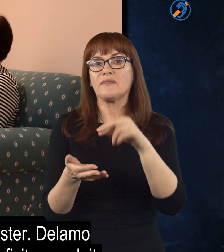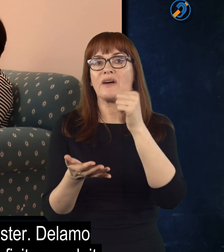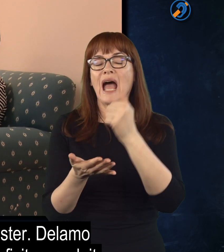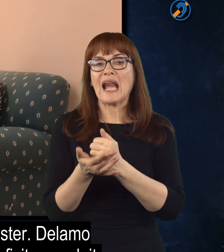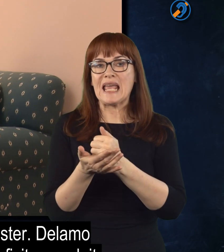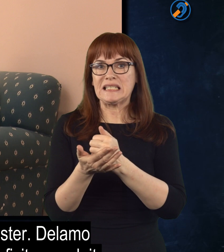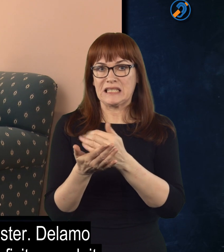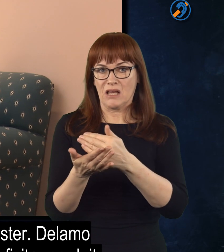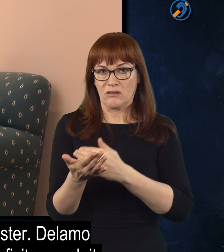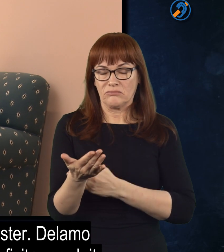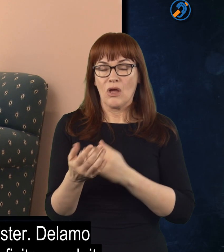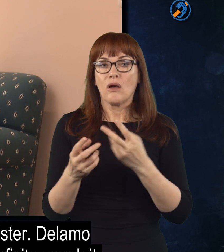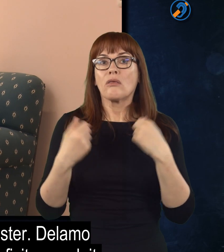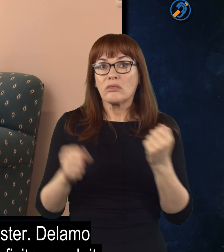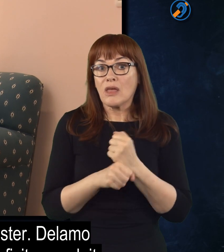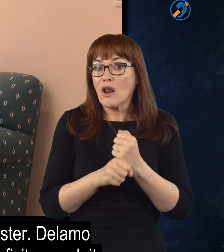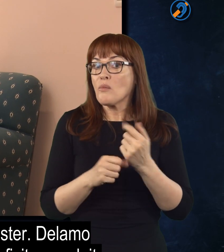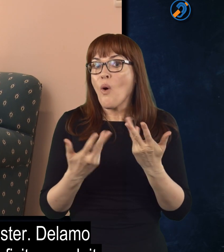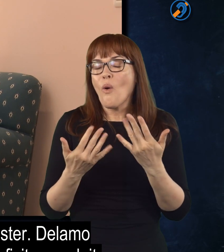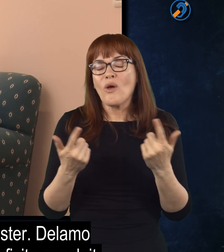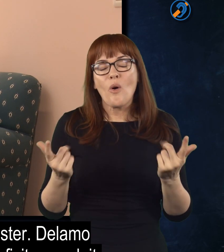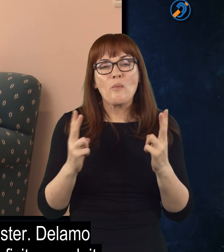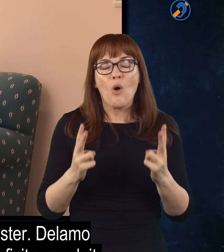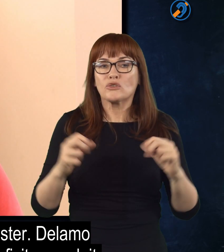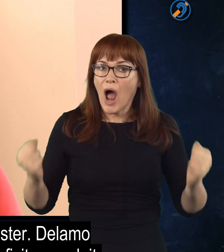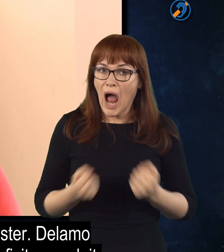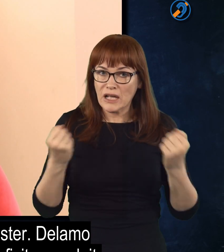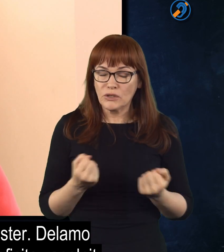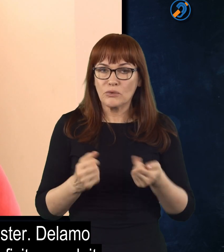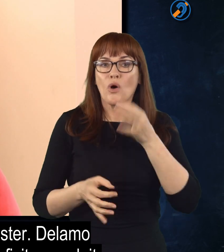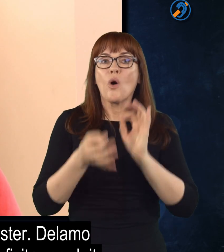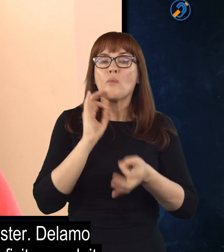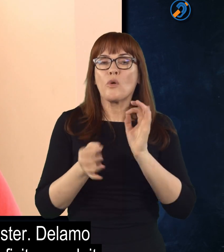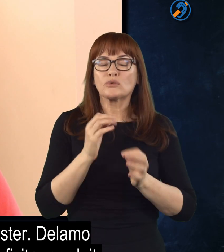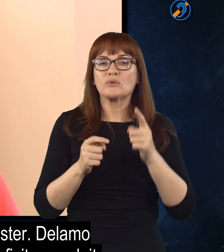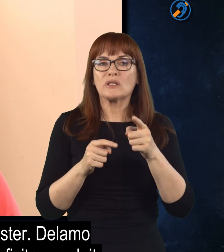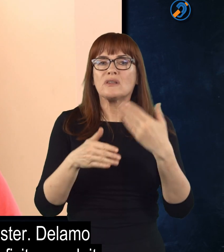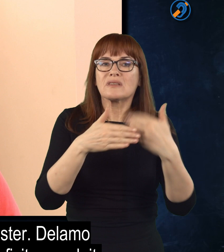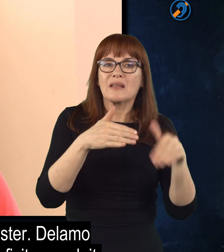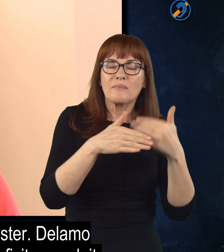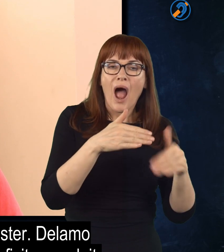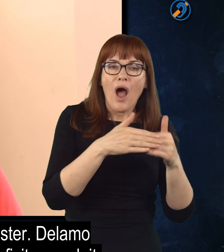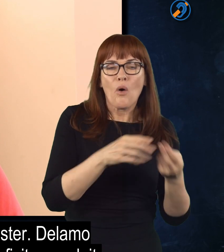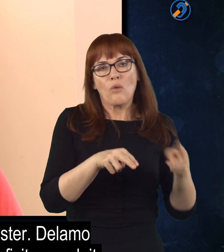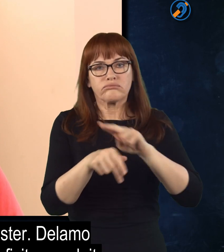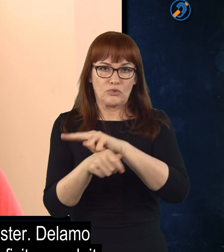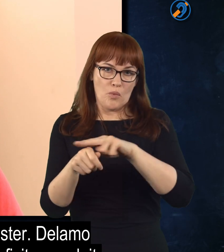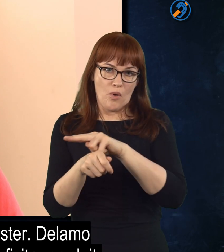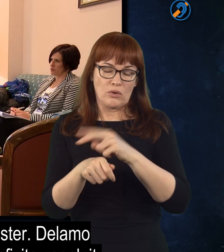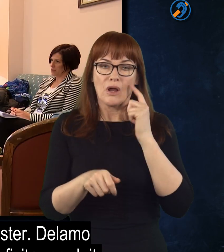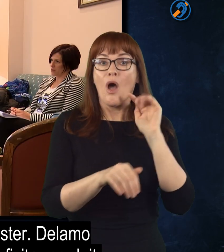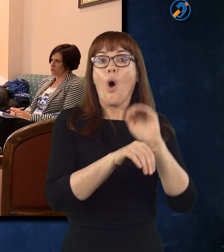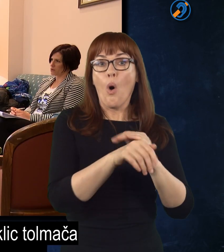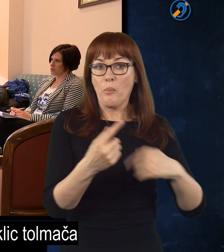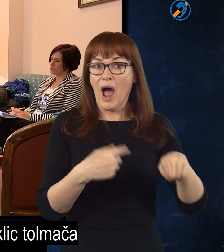v register. Tako da delamo, kolikor se da, aktivno in poskušamo tisti deficit nekako